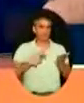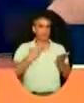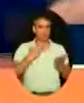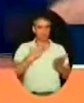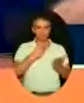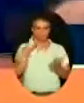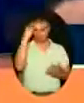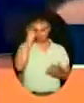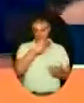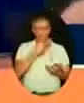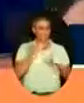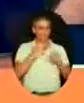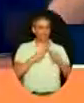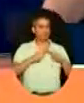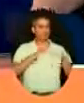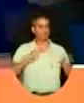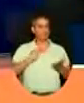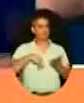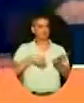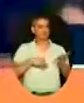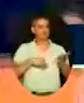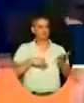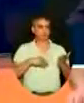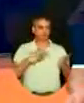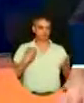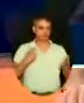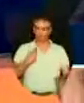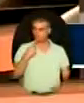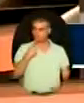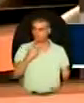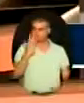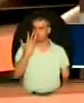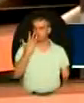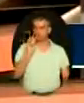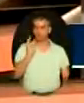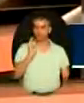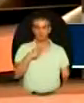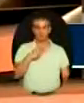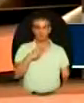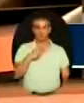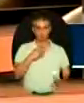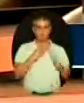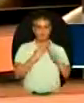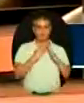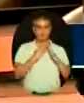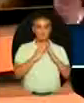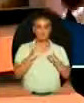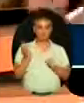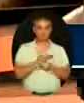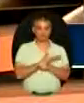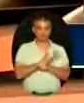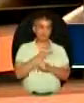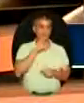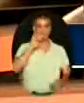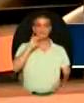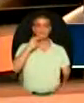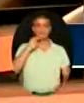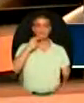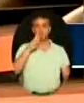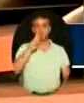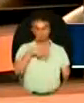ואתה פלסטיני והבאת כל מיני אישורים, אני לא יודע ממתי. למעלה מ-90% מהבתים שנהרסו, אם זה מגרון ואם זה